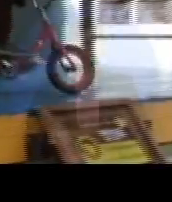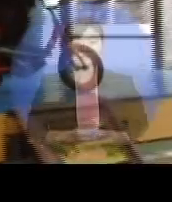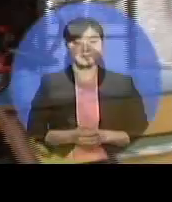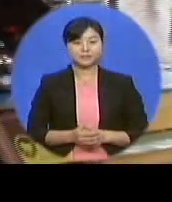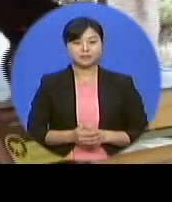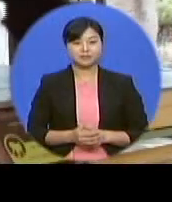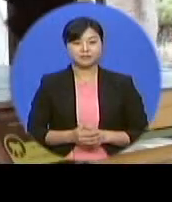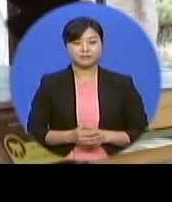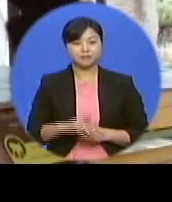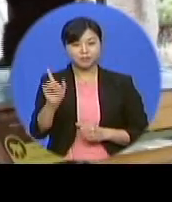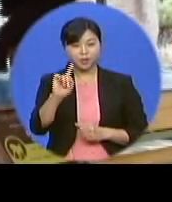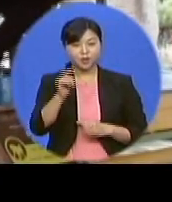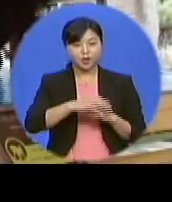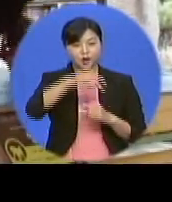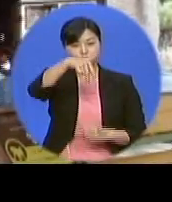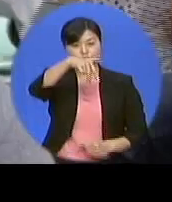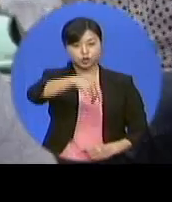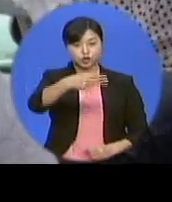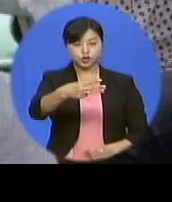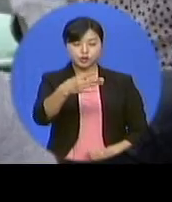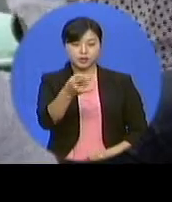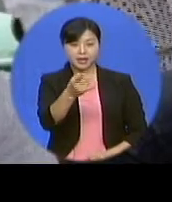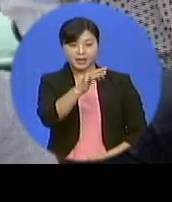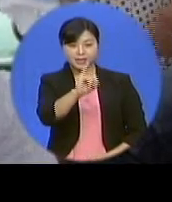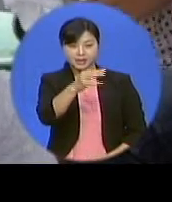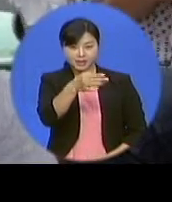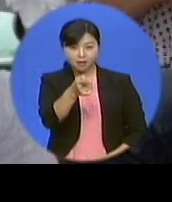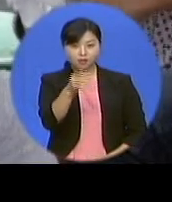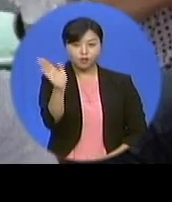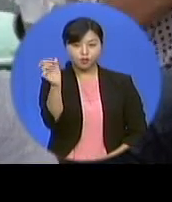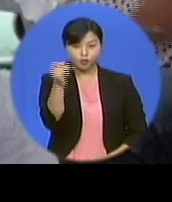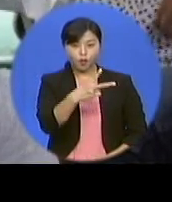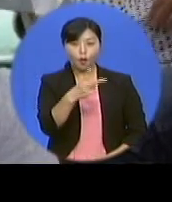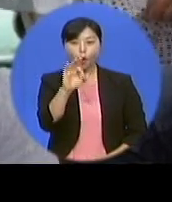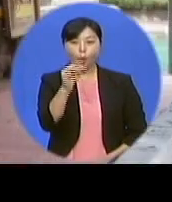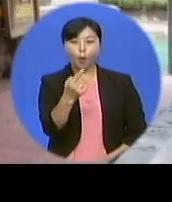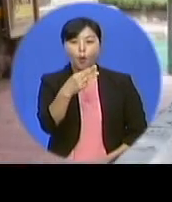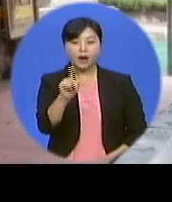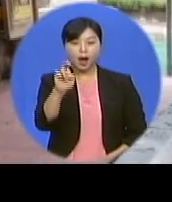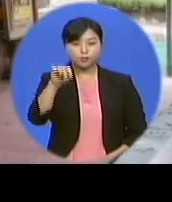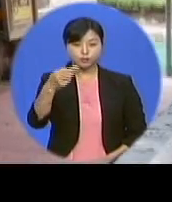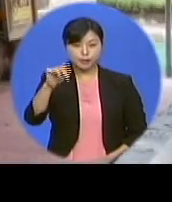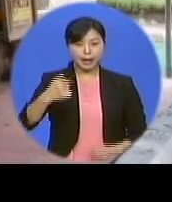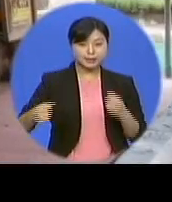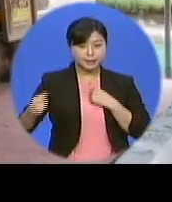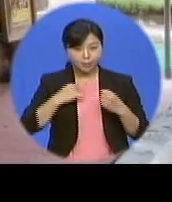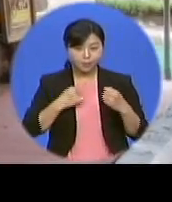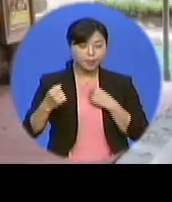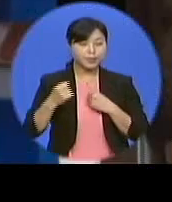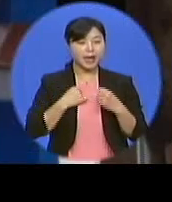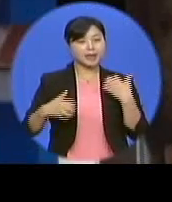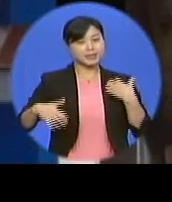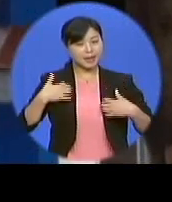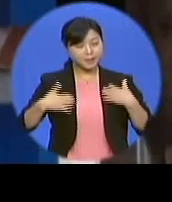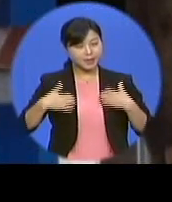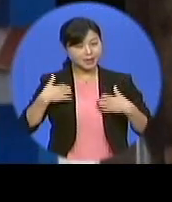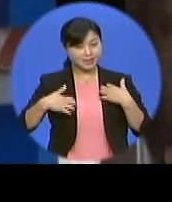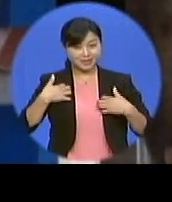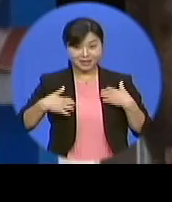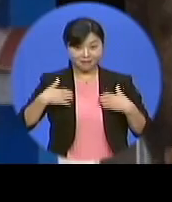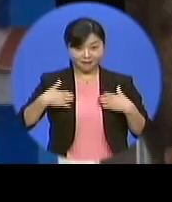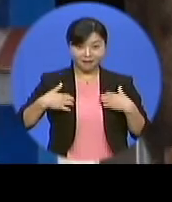네, 이곳에서는 쥬레이터와 오랑우탄의 재미난 무대가 펼쳐지고 있었는데요. 그 특별한 공연을